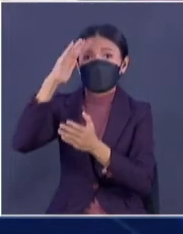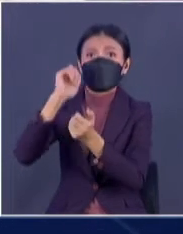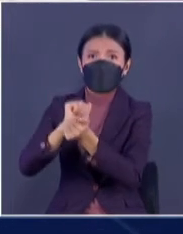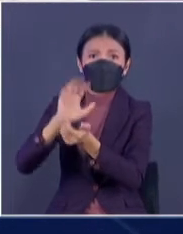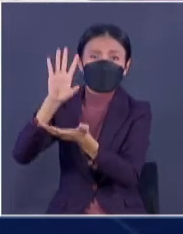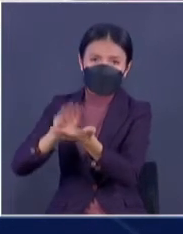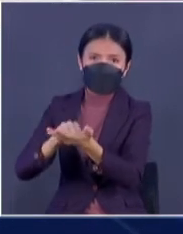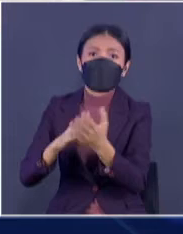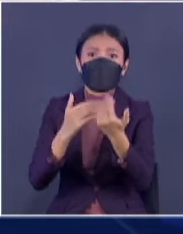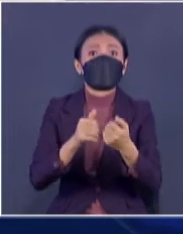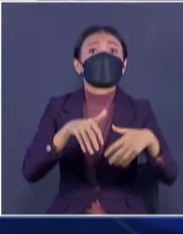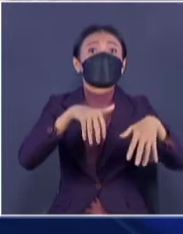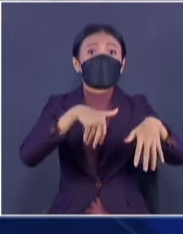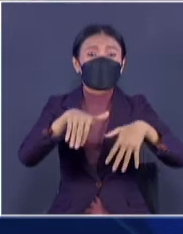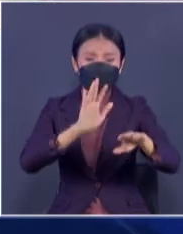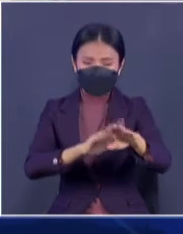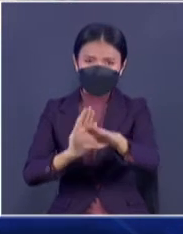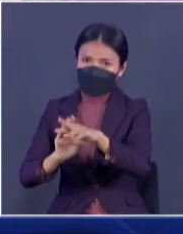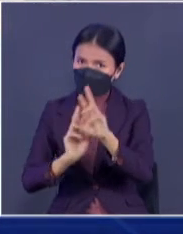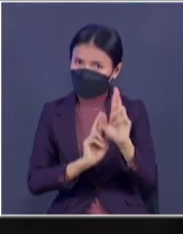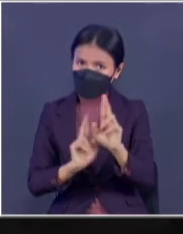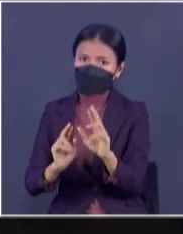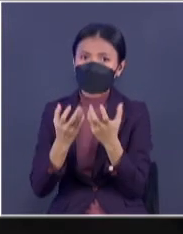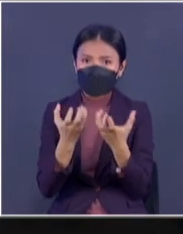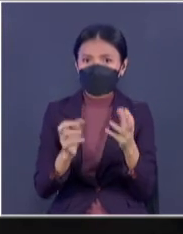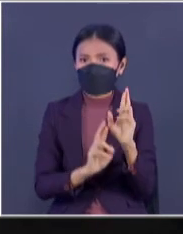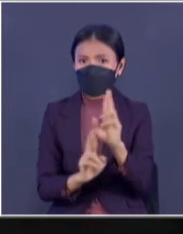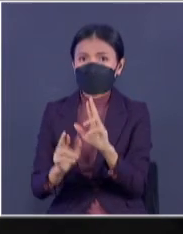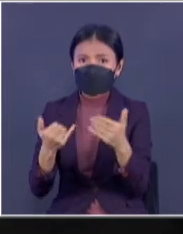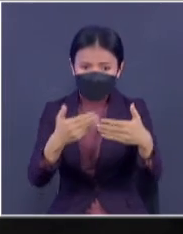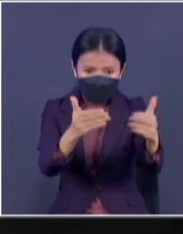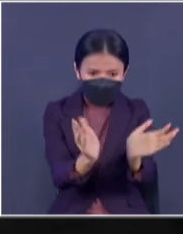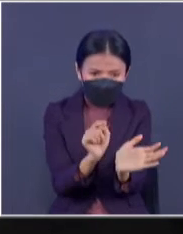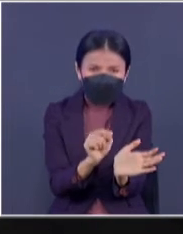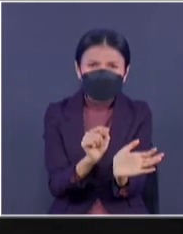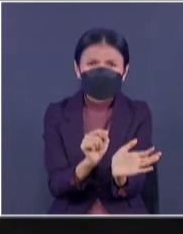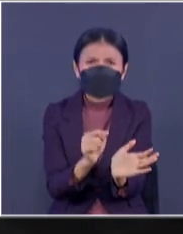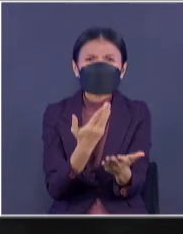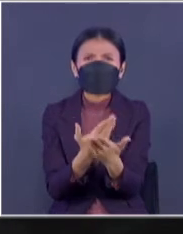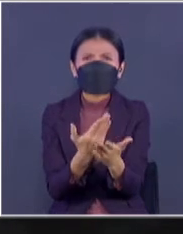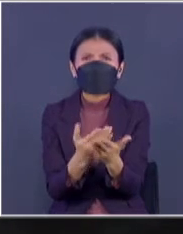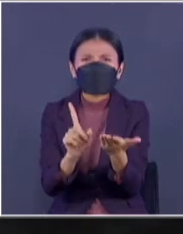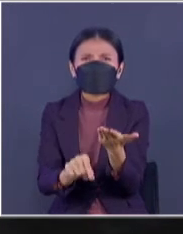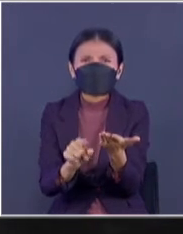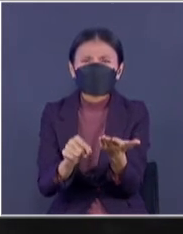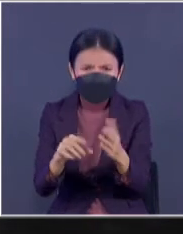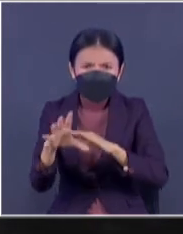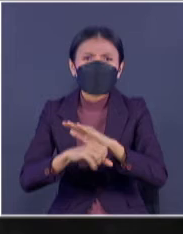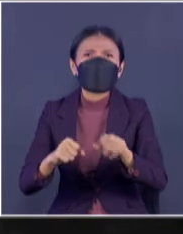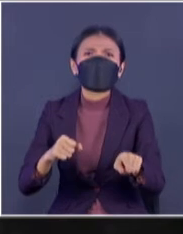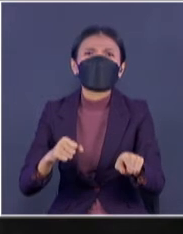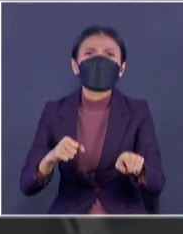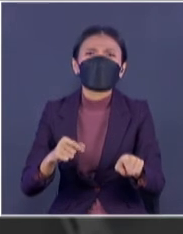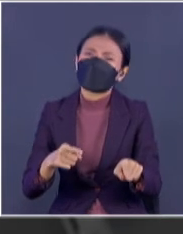เตือนเพื่อนบ้านให้ระมัดระวังทรัพย์สินเพราะว่าแม้แต่ขนาดอ่างบัวเล็กที่ไม่มีราคาอะไรยังถูกขโมยส่วนชายในคลิปนะ